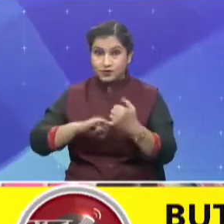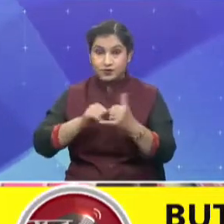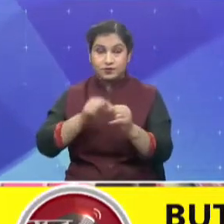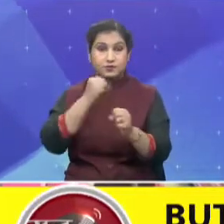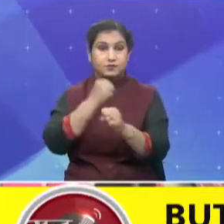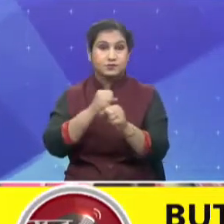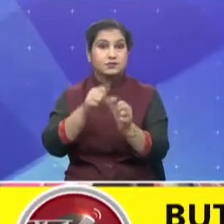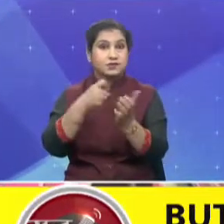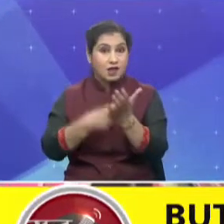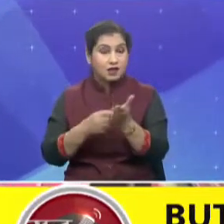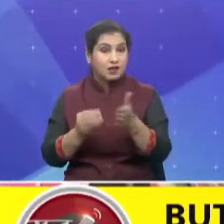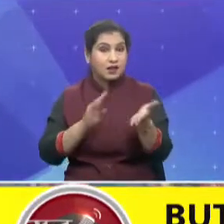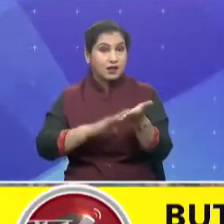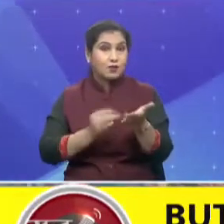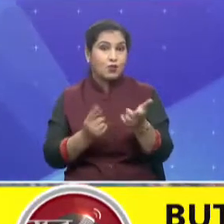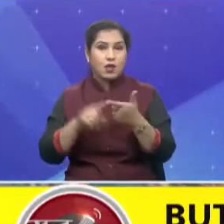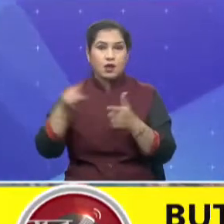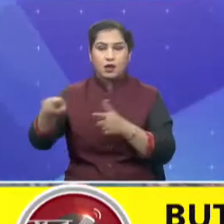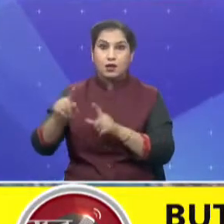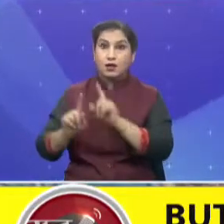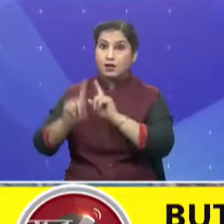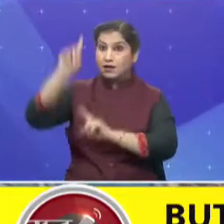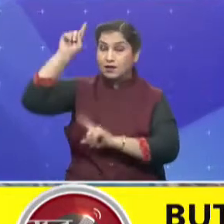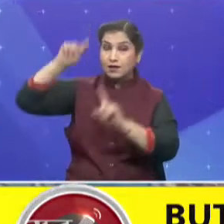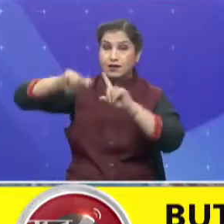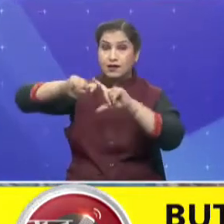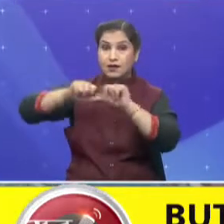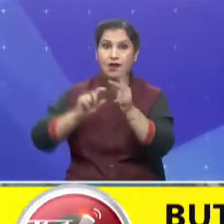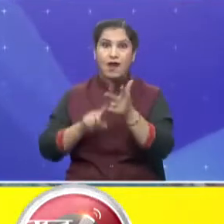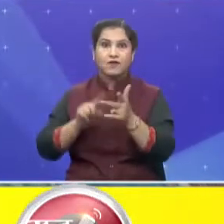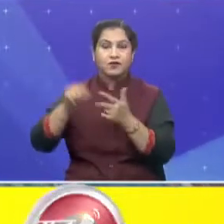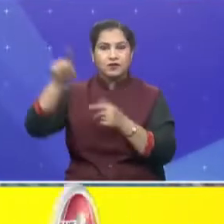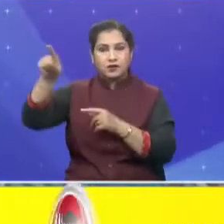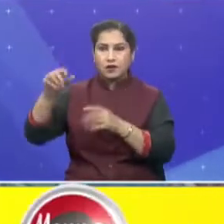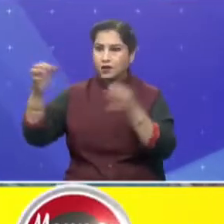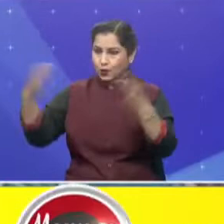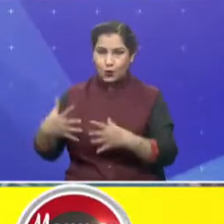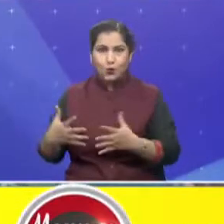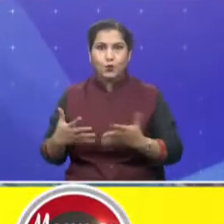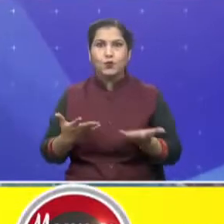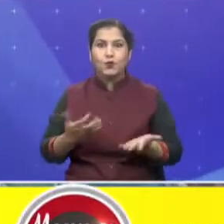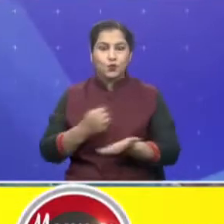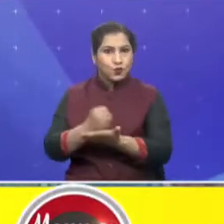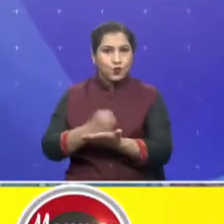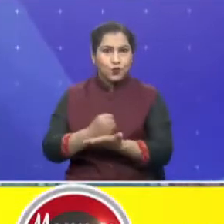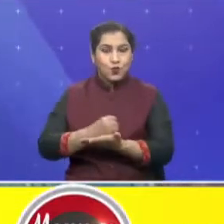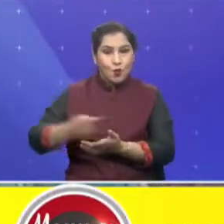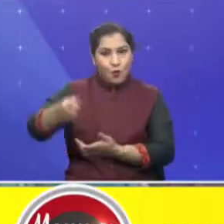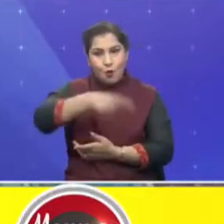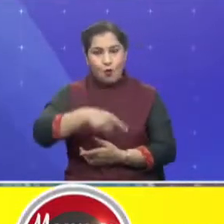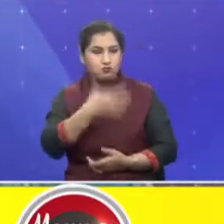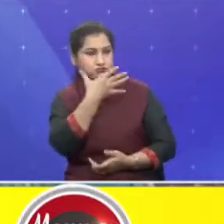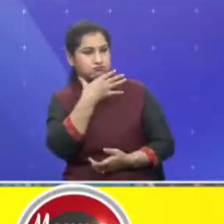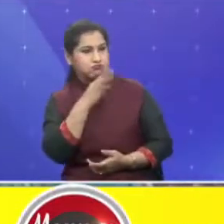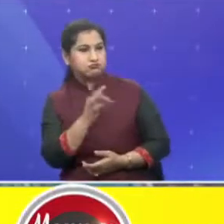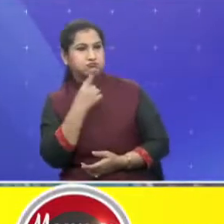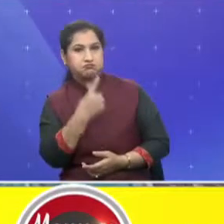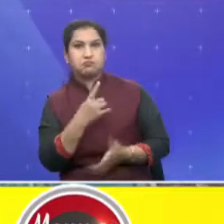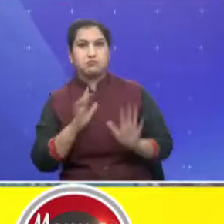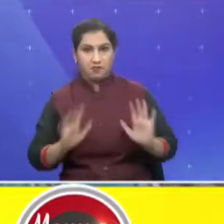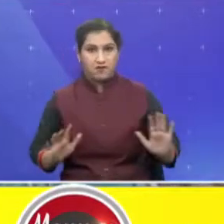इस कला में नई जान फूंक दी है। उनके इस प्रयास को भरपूर सराहना भी मिल रही